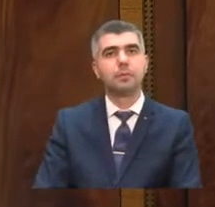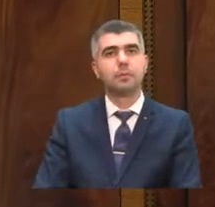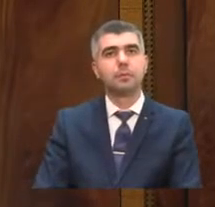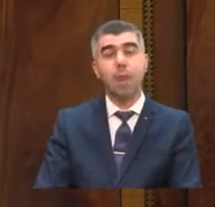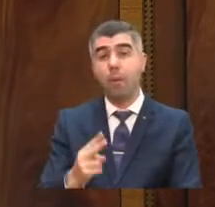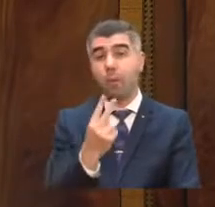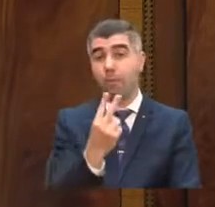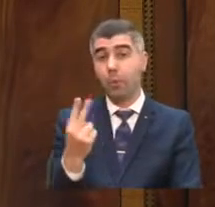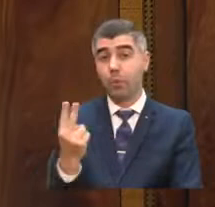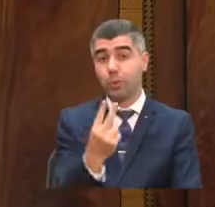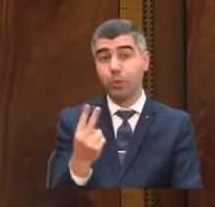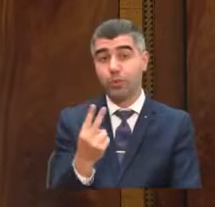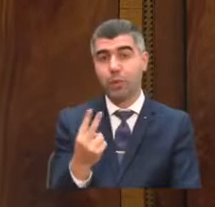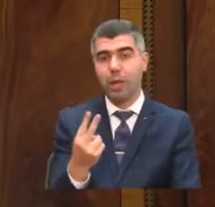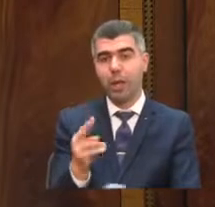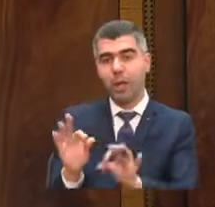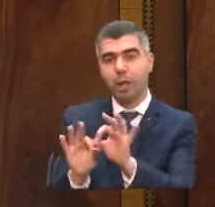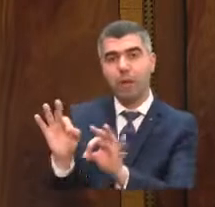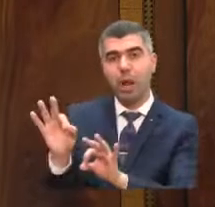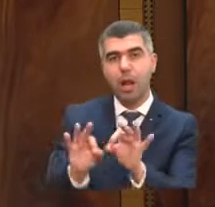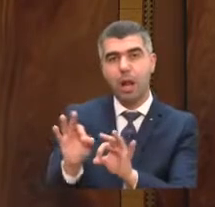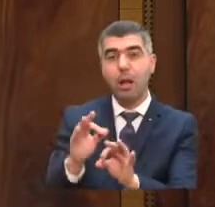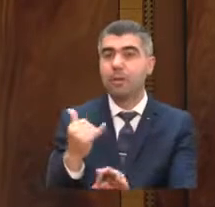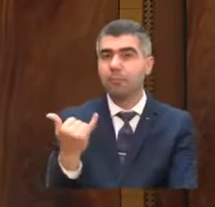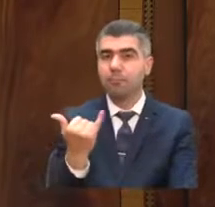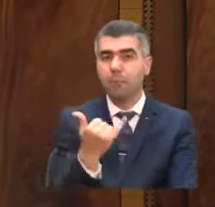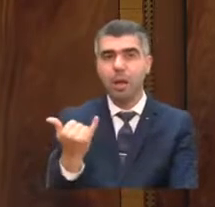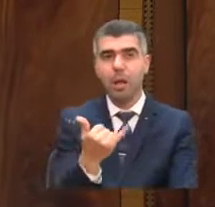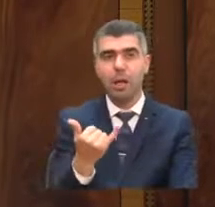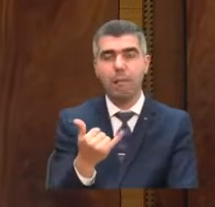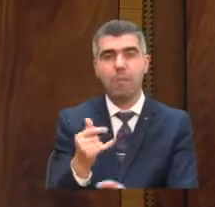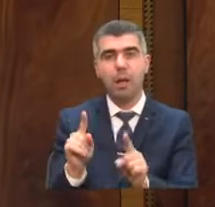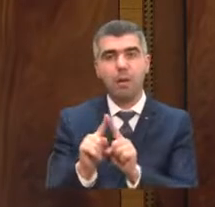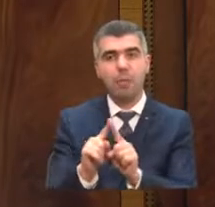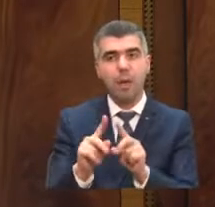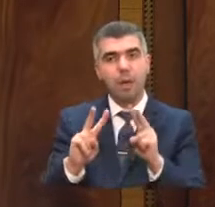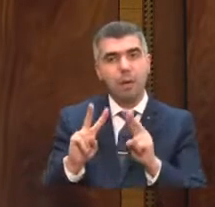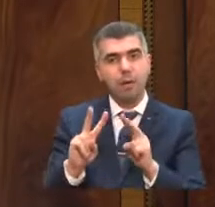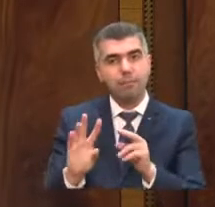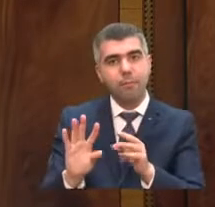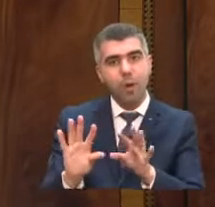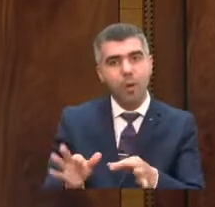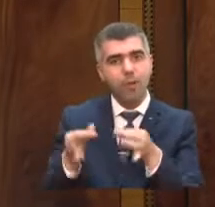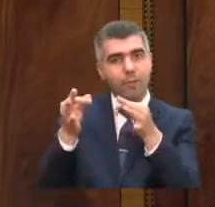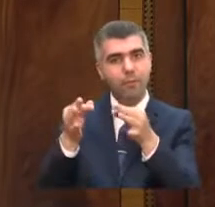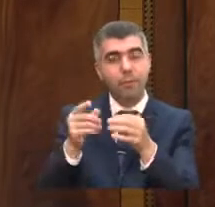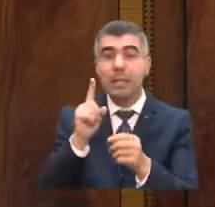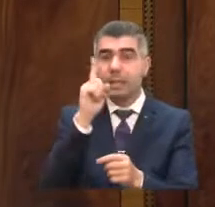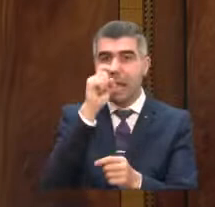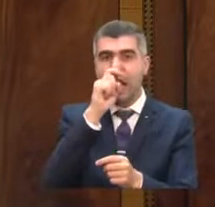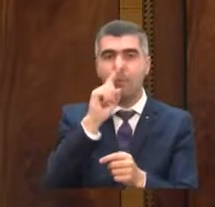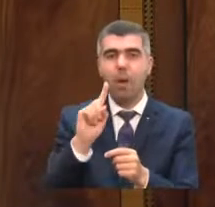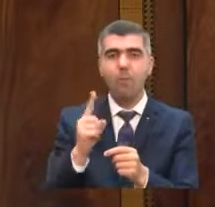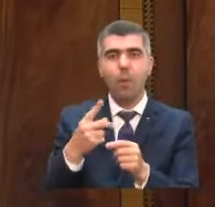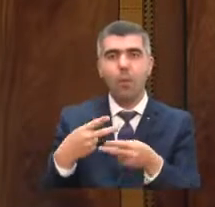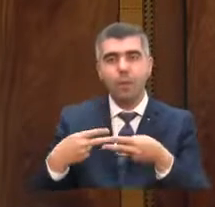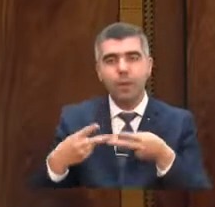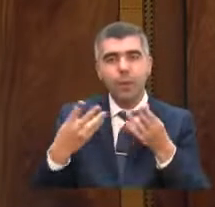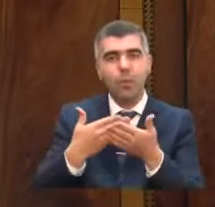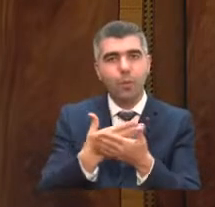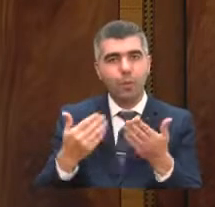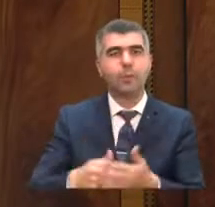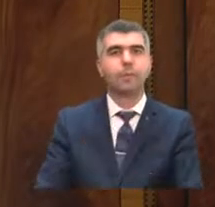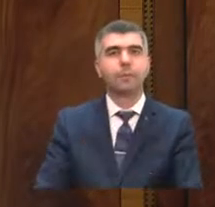هذه الإجراءات هذه كلها كانت إجراءات ضرورية، لأن المرحلة بطبيعة الحال كانت مرحلة صعيبة، لكن كانت فرصة بالنسبة